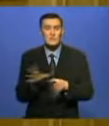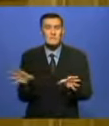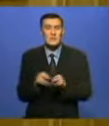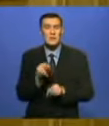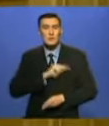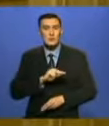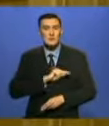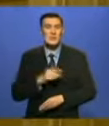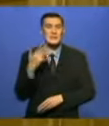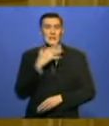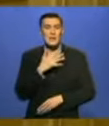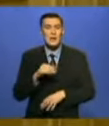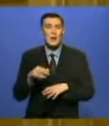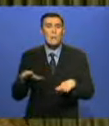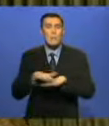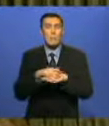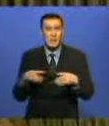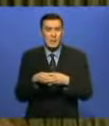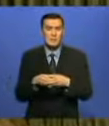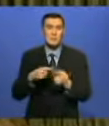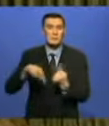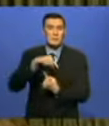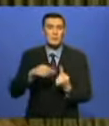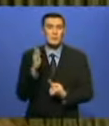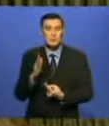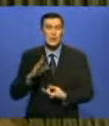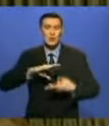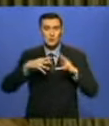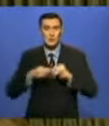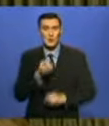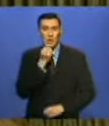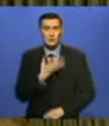взаимодействовать с Национальной палатой предпринимателей, появятся нужные результаты.